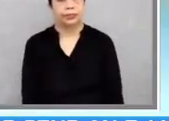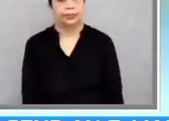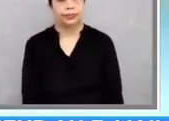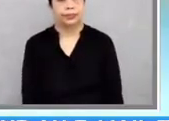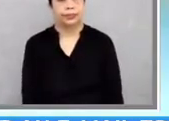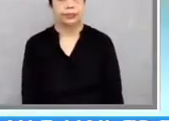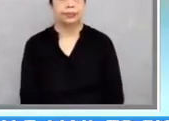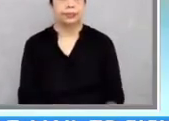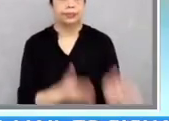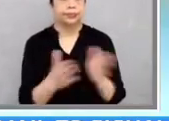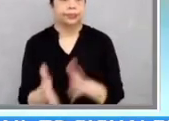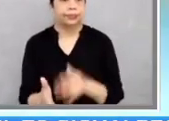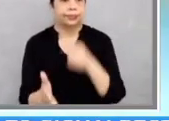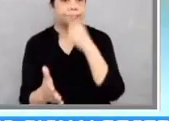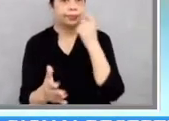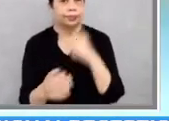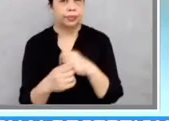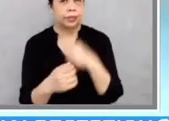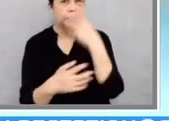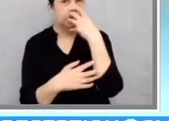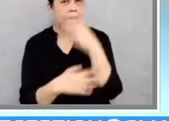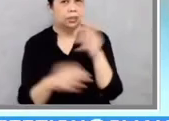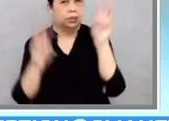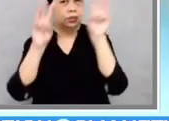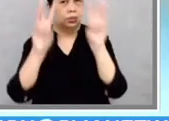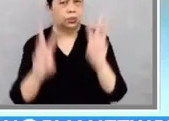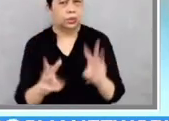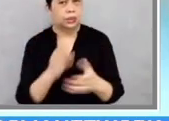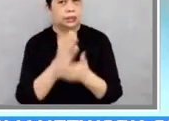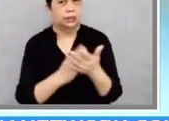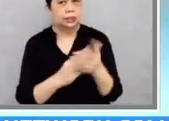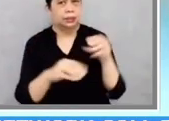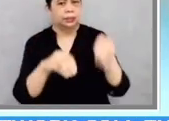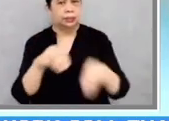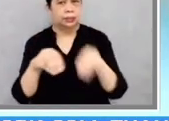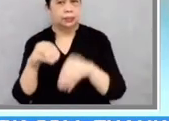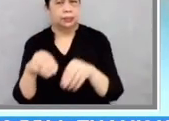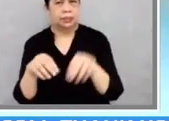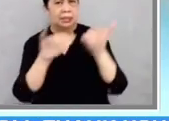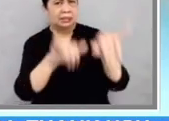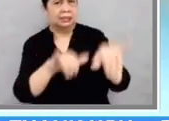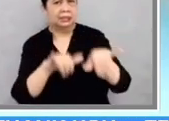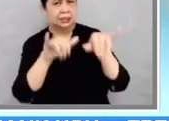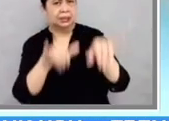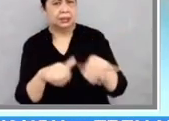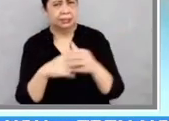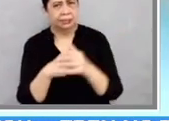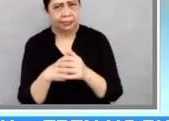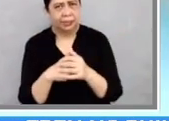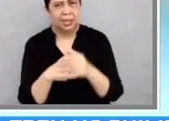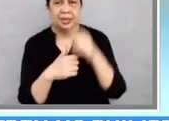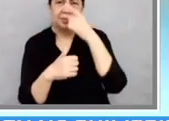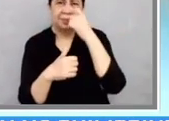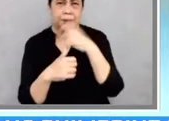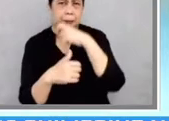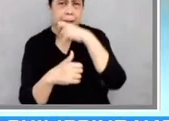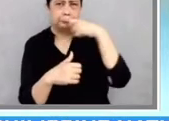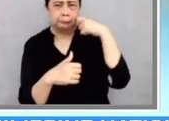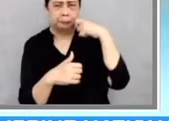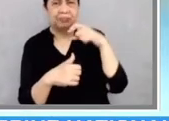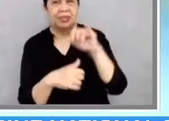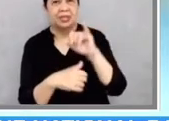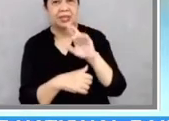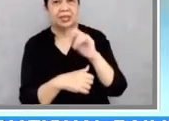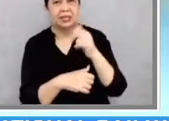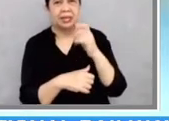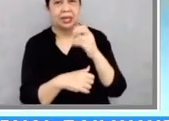Samantala, dahil po sa matinding init ng panahon, ilang sakahan ang nakatiwangwang na lamang dahil sa mga natutuyong irigasyon. At